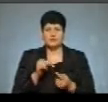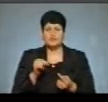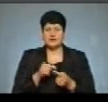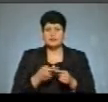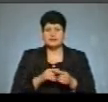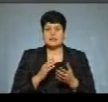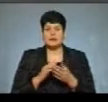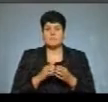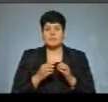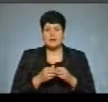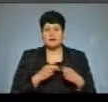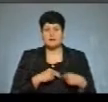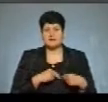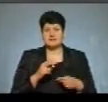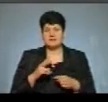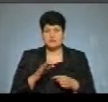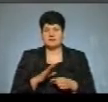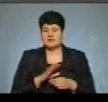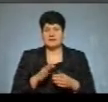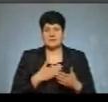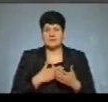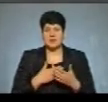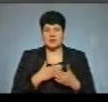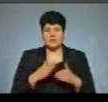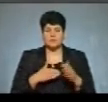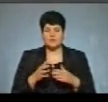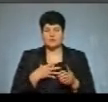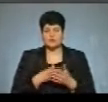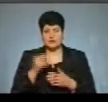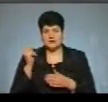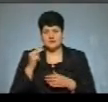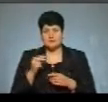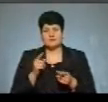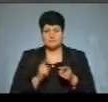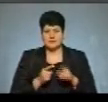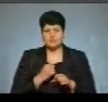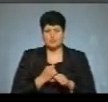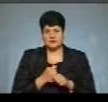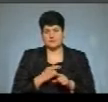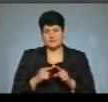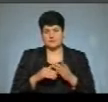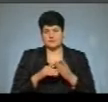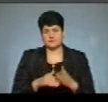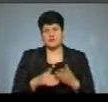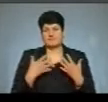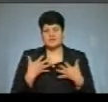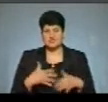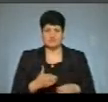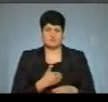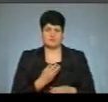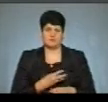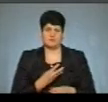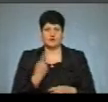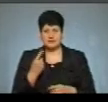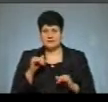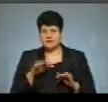проблемою для працівників, бо вони там не практикують свої навички справжньої роботи в швидкої. І так само, звісно, втрачають мотивацію, тому що одне діло –